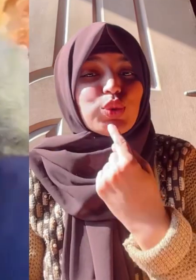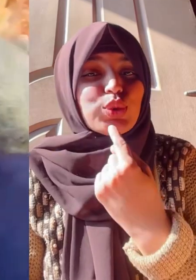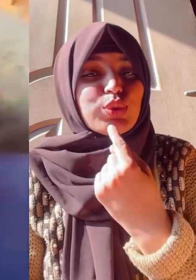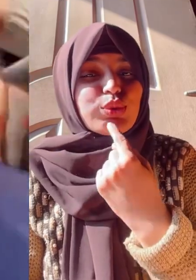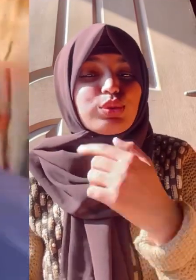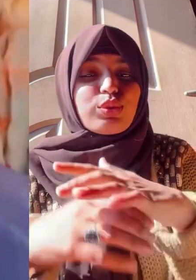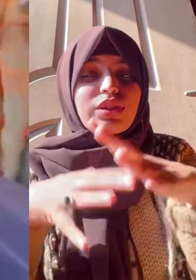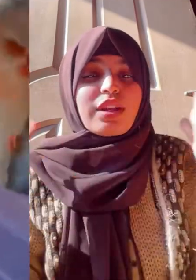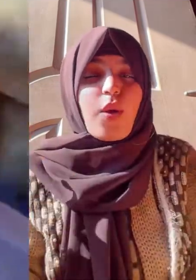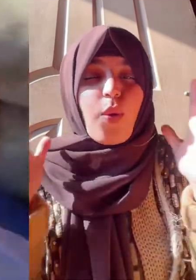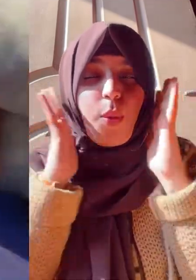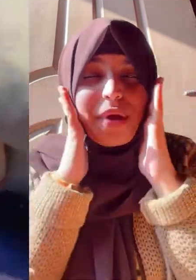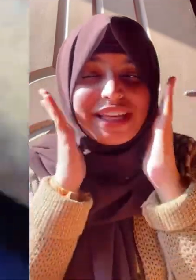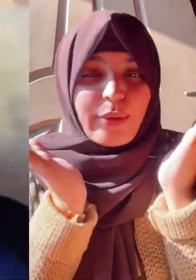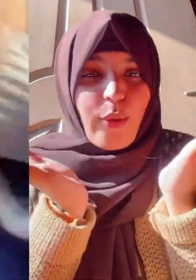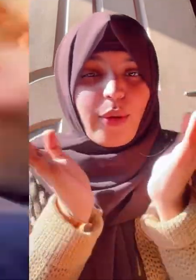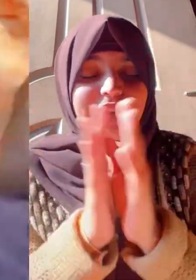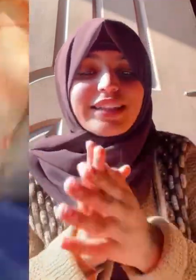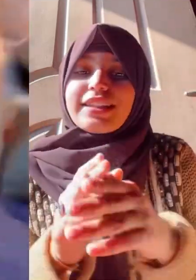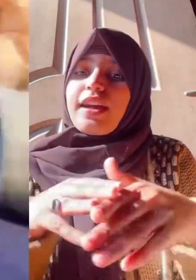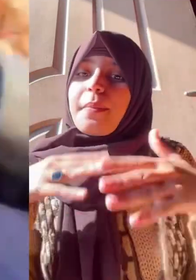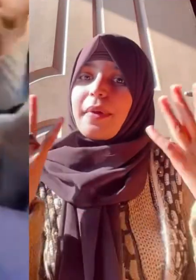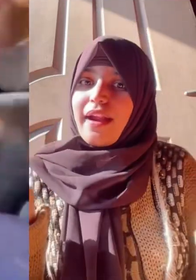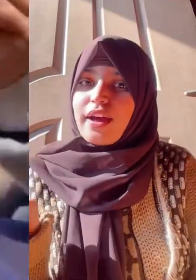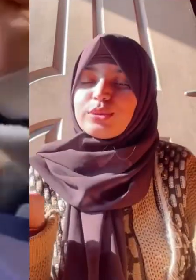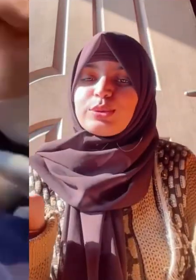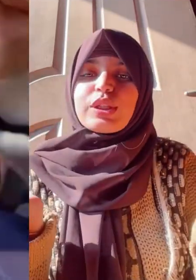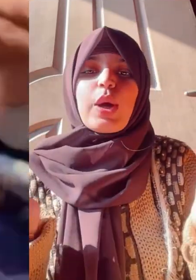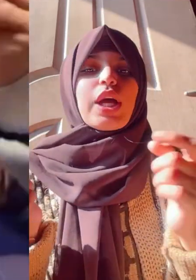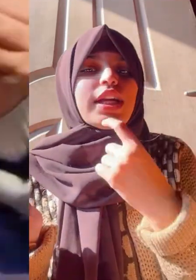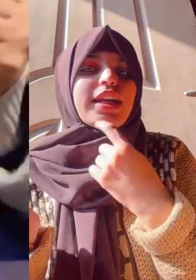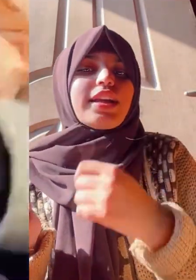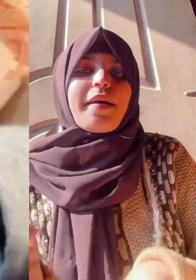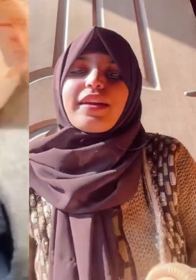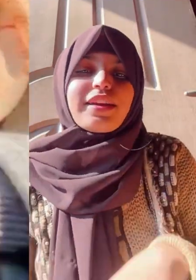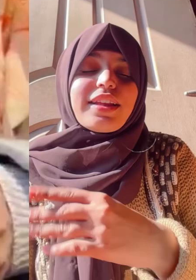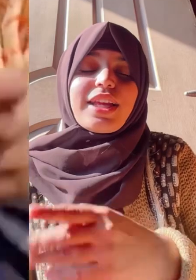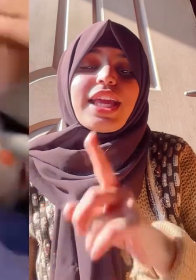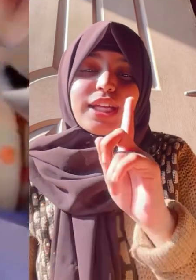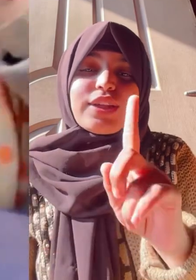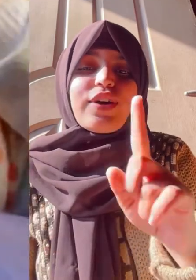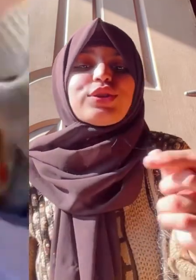है ये चीज़। माय गॉड व्हाट, कितना बड़ा झूठ था ये,